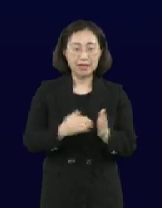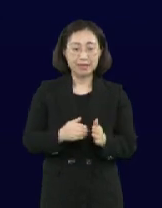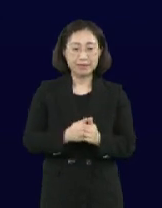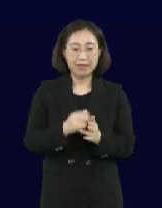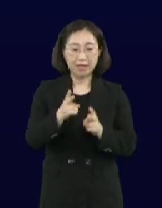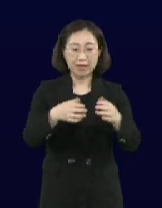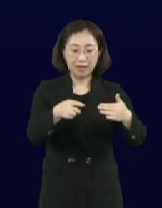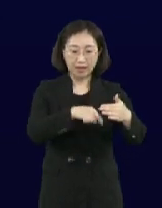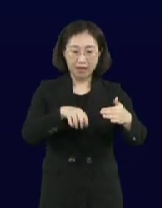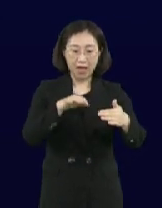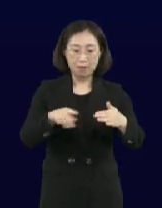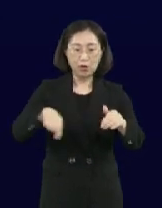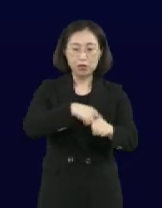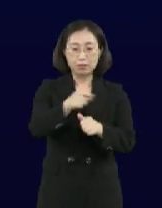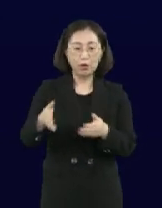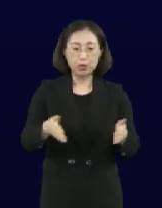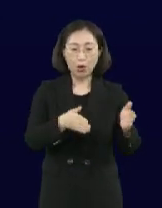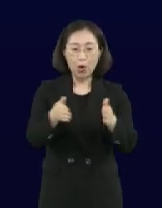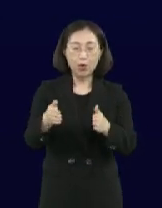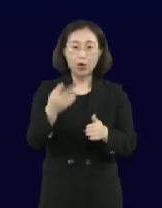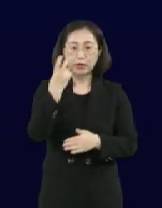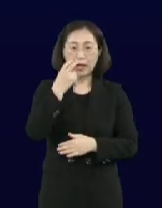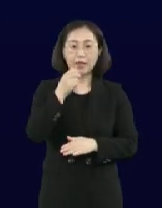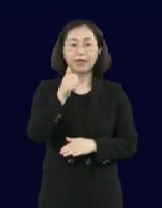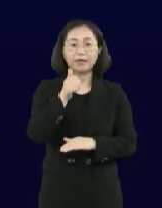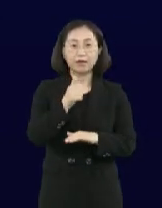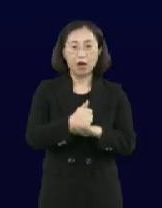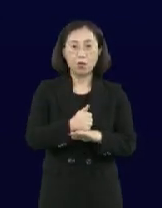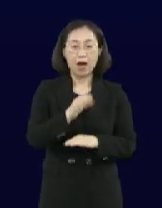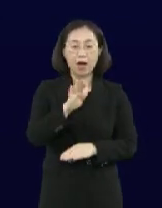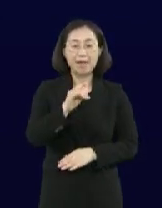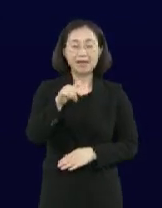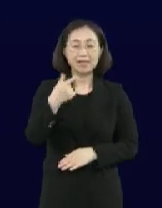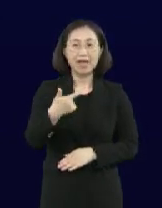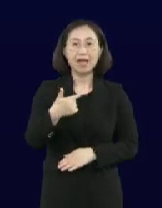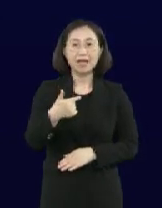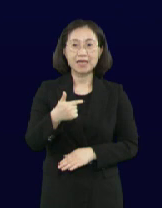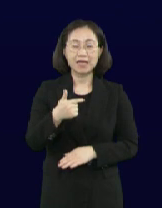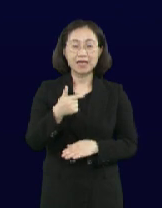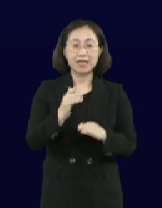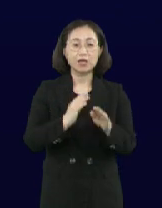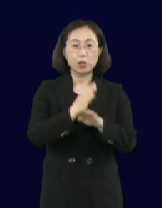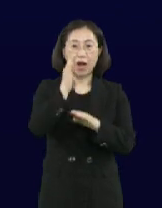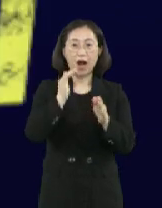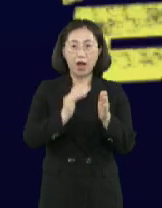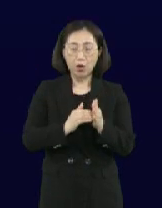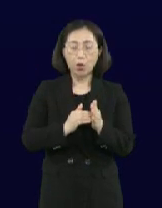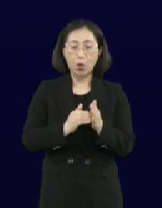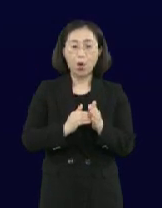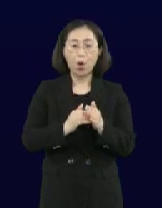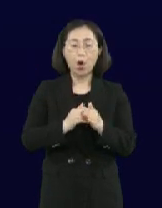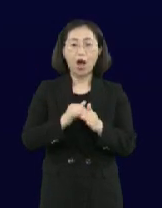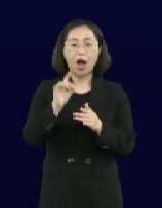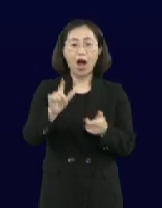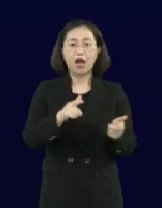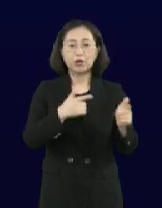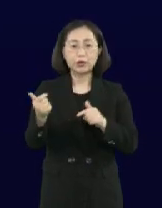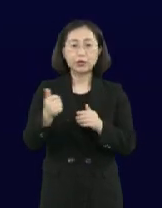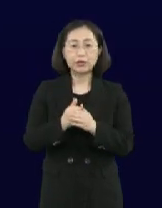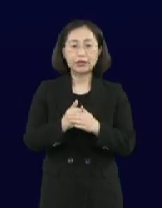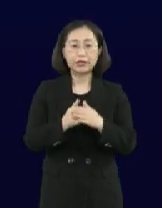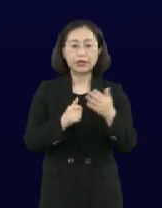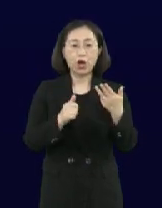산단 내부와 주변 도로 검사에서도 벤젠이 8차례 초과했고 하루는 기준치 8배가 넘는